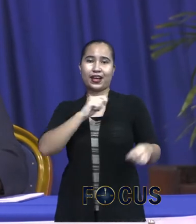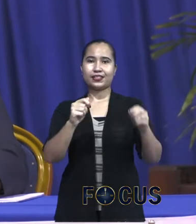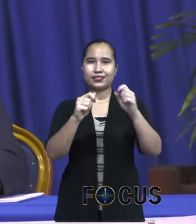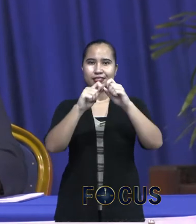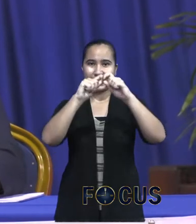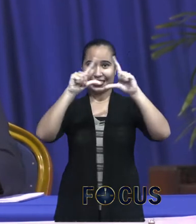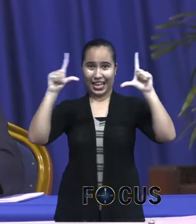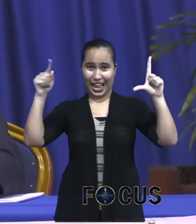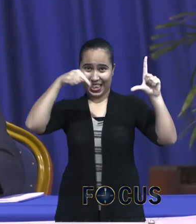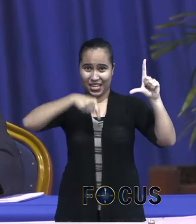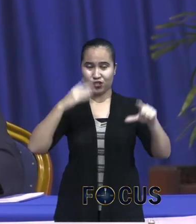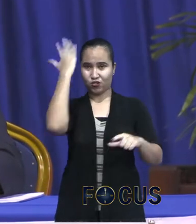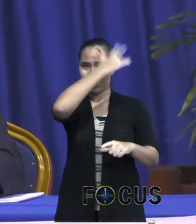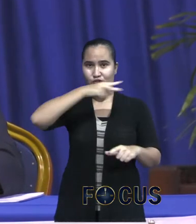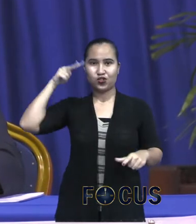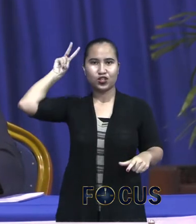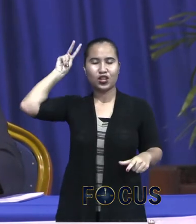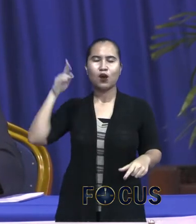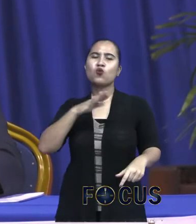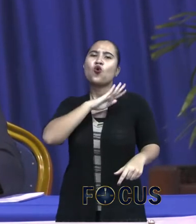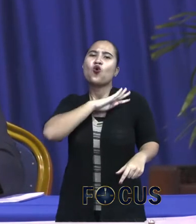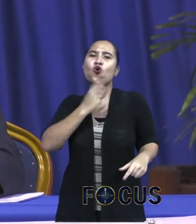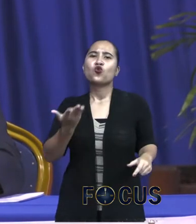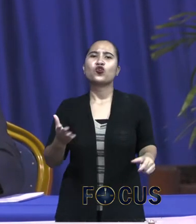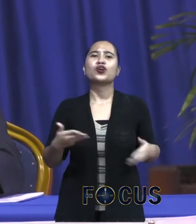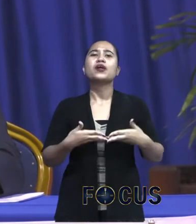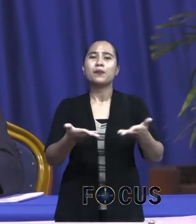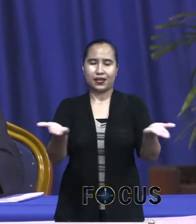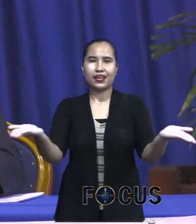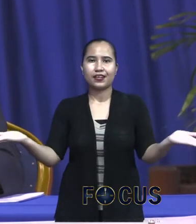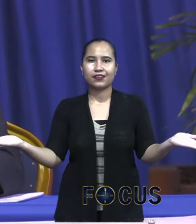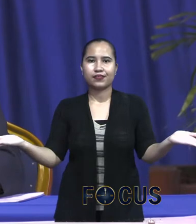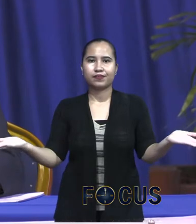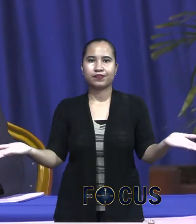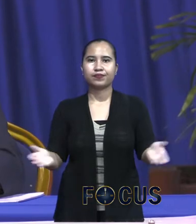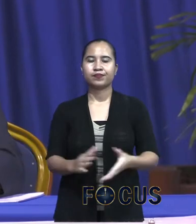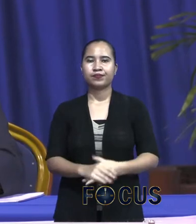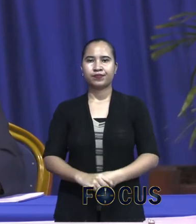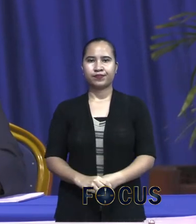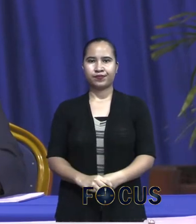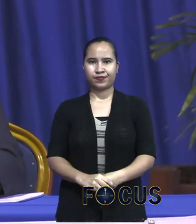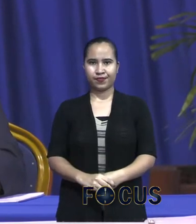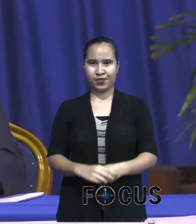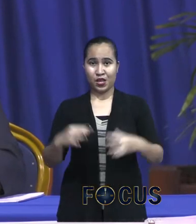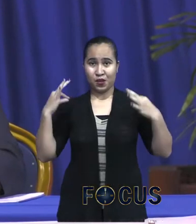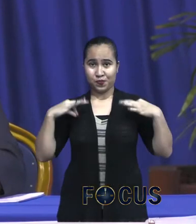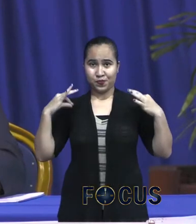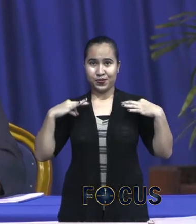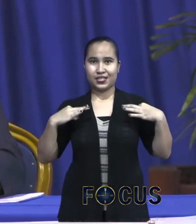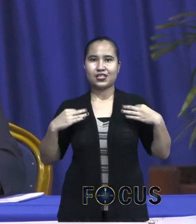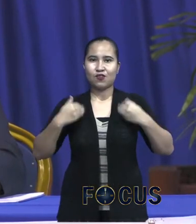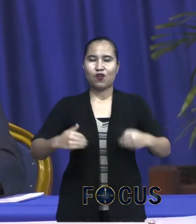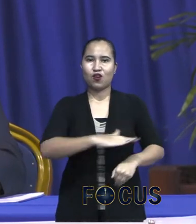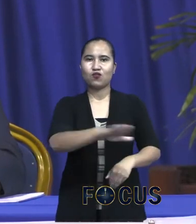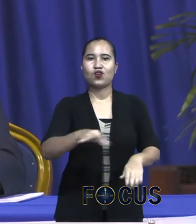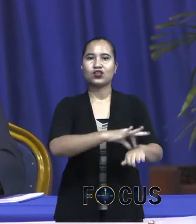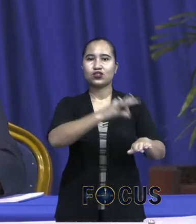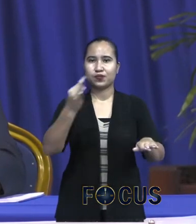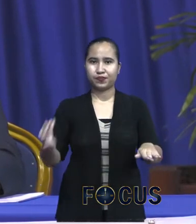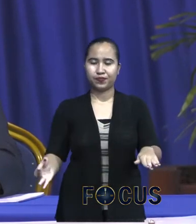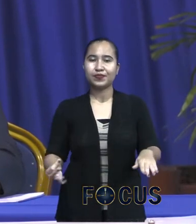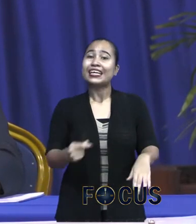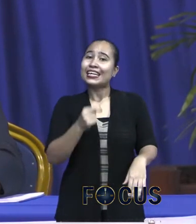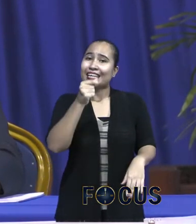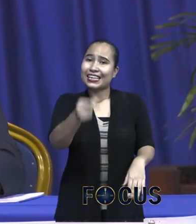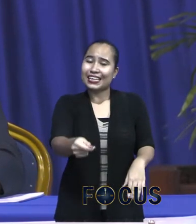de Spaanstaligen in Suriname ook kunnen bereiken, zoveel als mogelijk. Het ministerie van Volksgezondheid geeft nog steeds